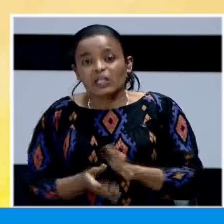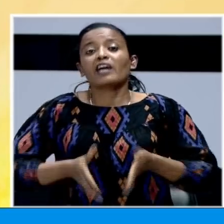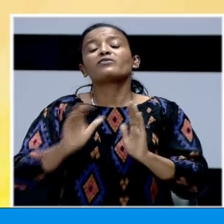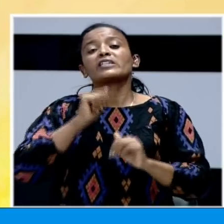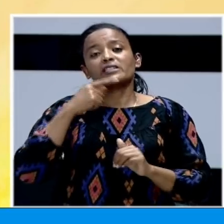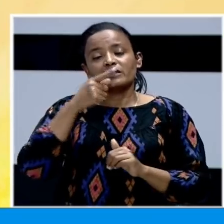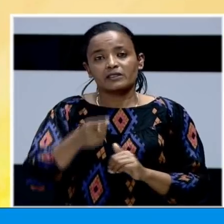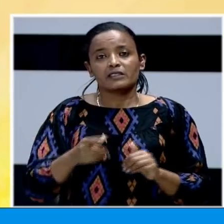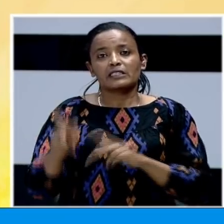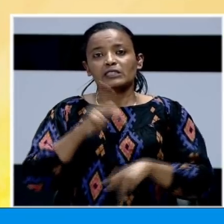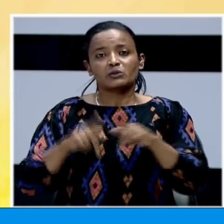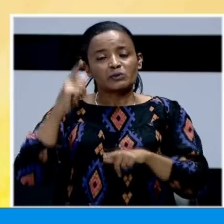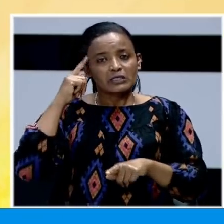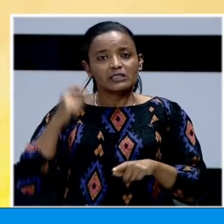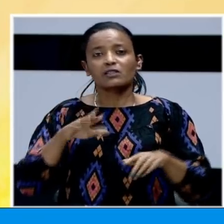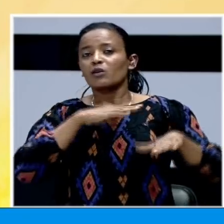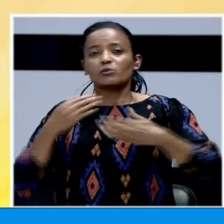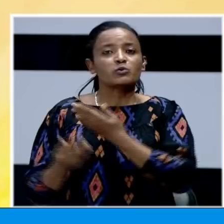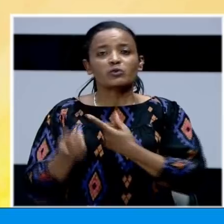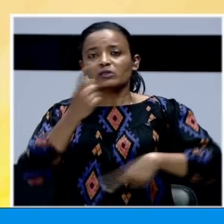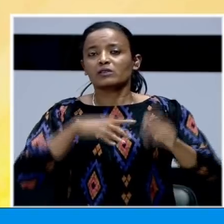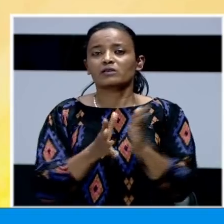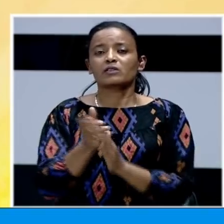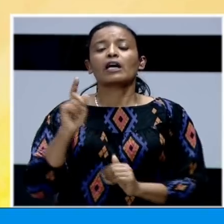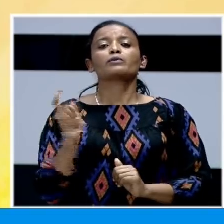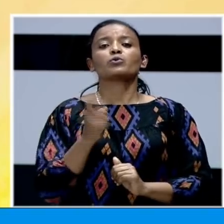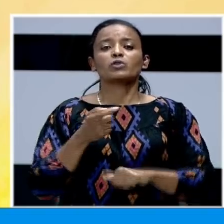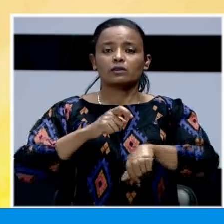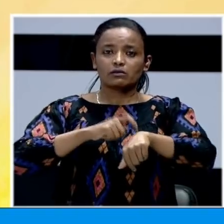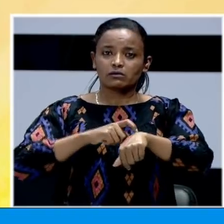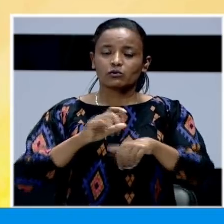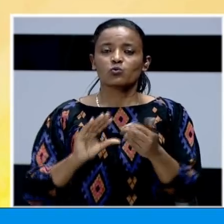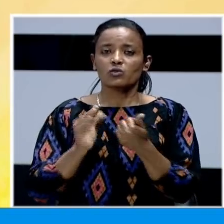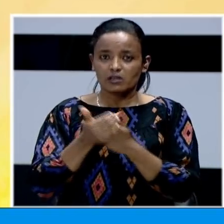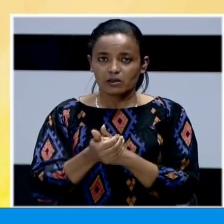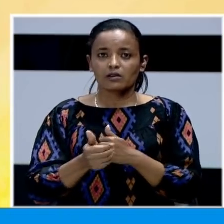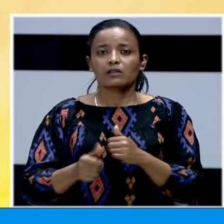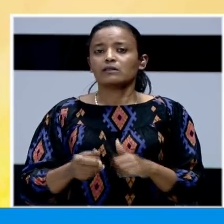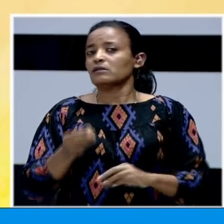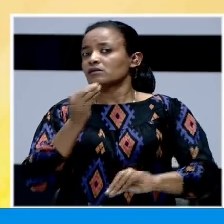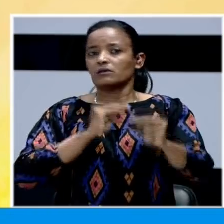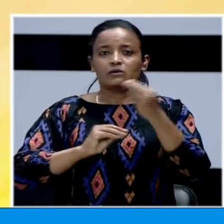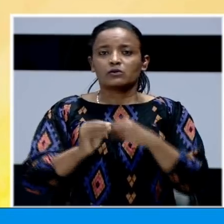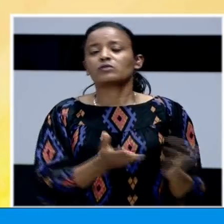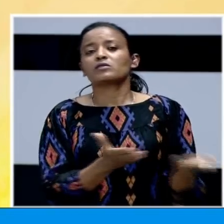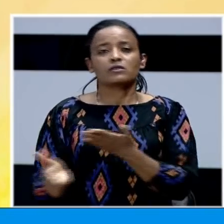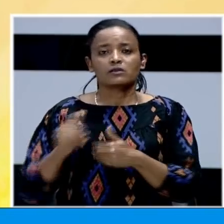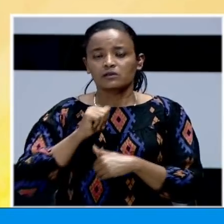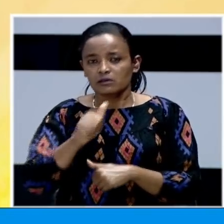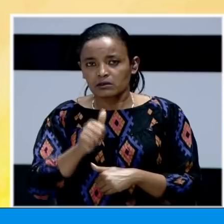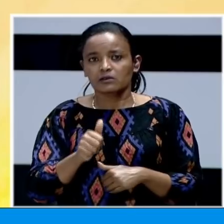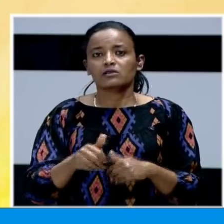يود حرمبال حزب تقرأي بمسواعته زراعة قطم مسالاتو عب زخونا يخون اوان وي كونتات نواغا عداغا كم زي يقرو اسميرو